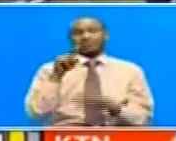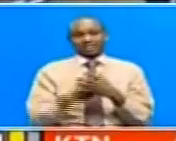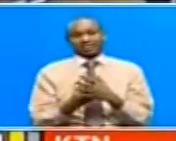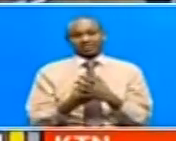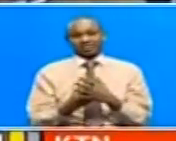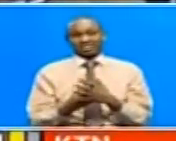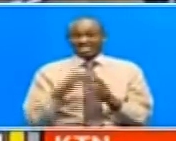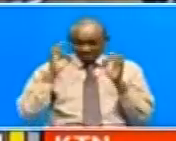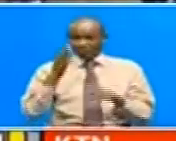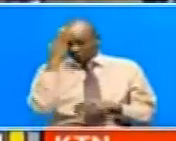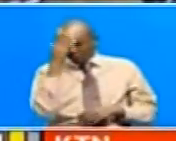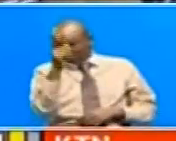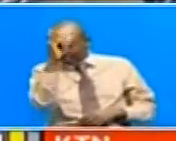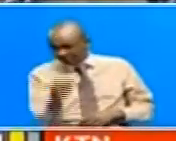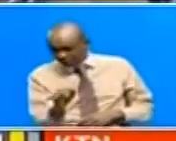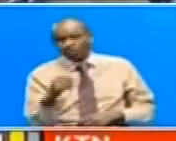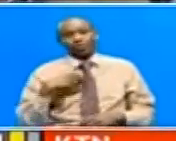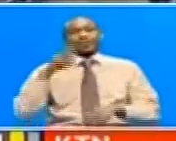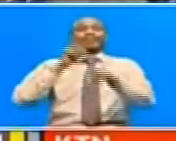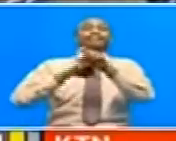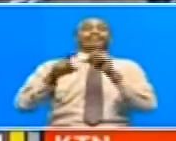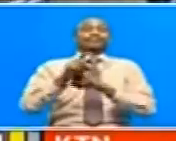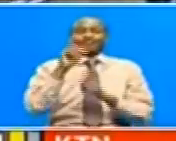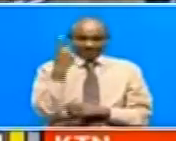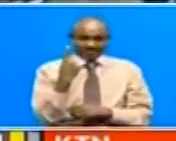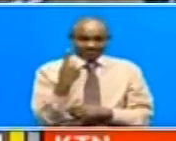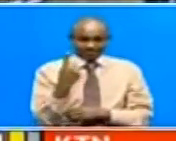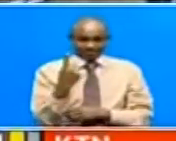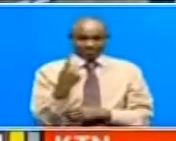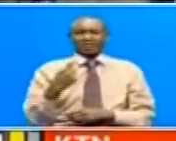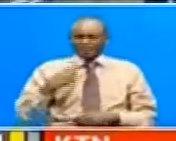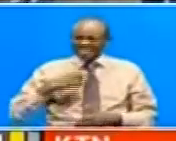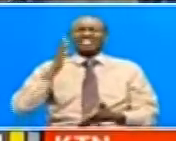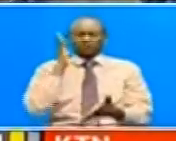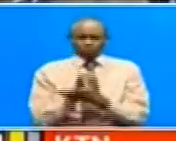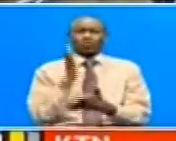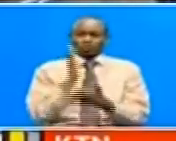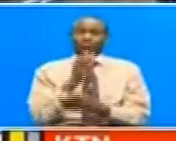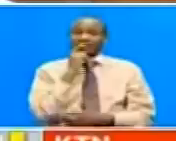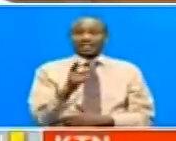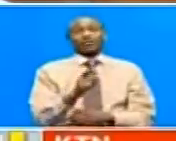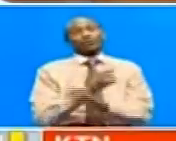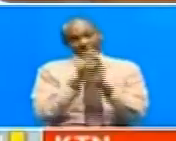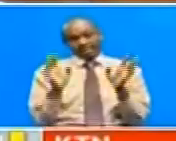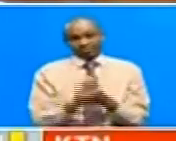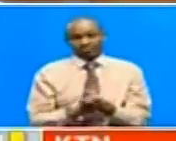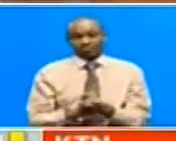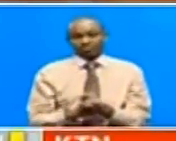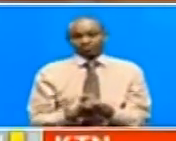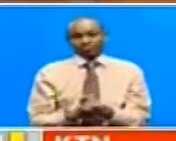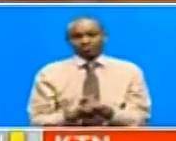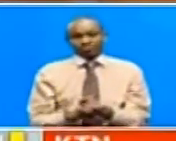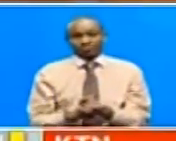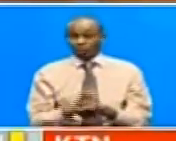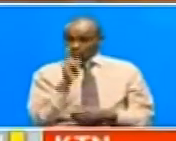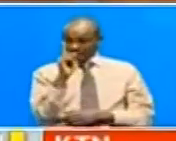hit on that individual before he hits wananchi. That one here is a guarantee I'm putting for you on the table. Wakati huo huo,